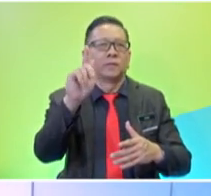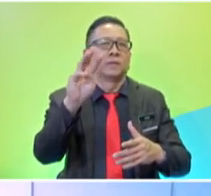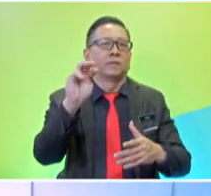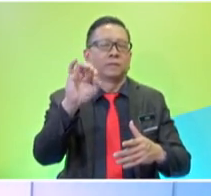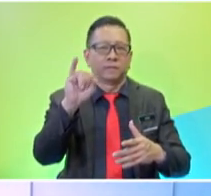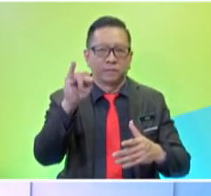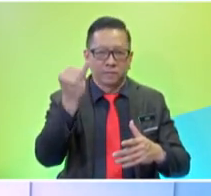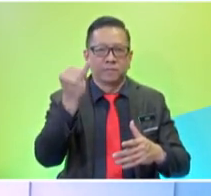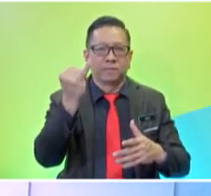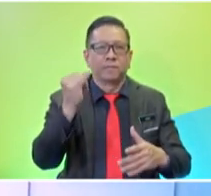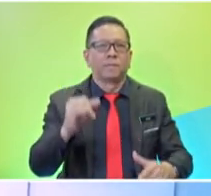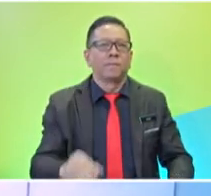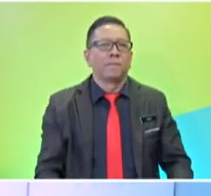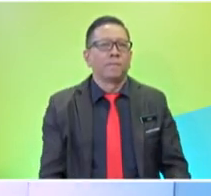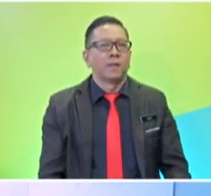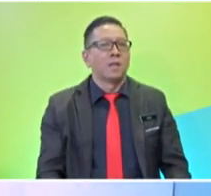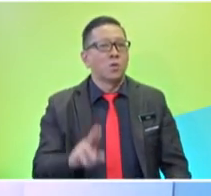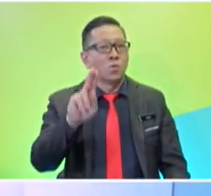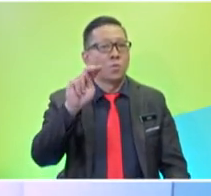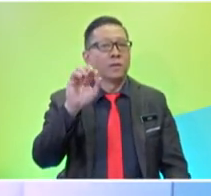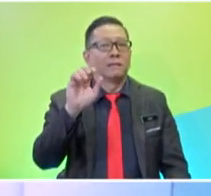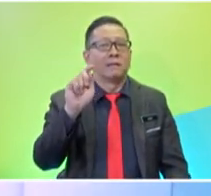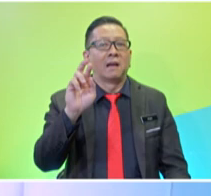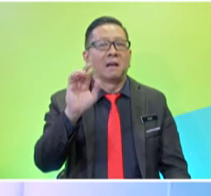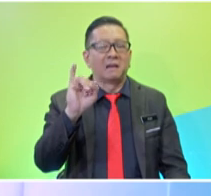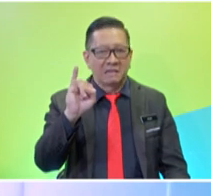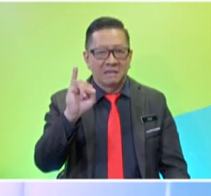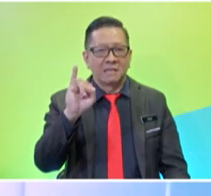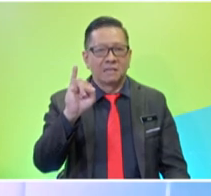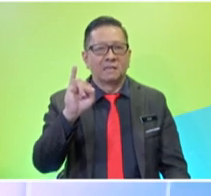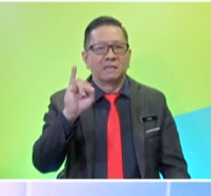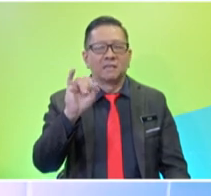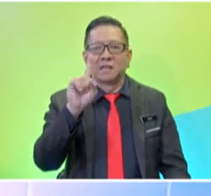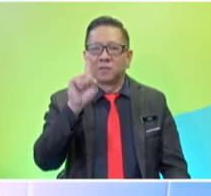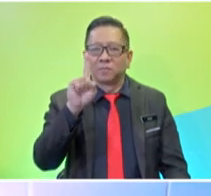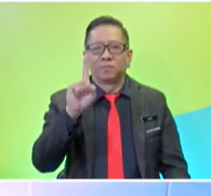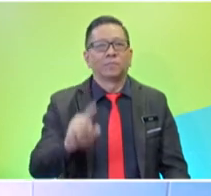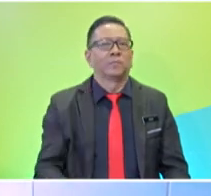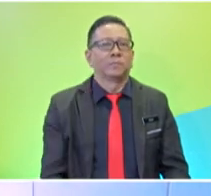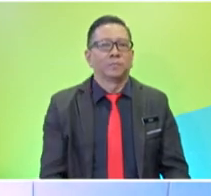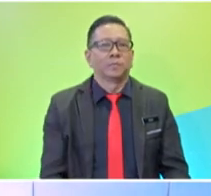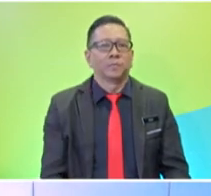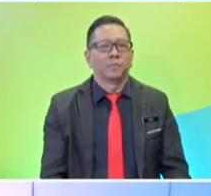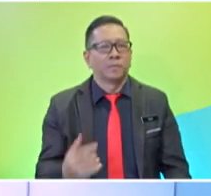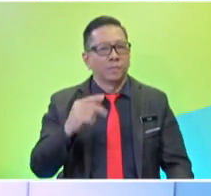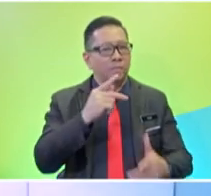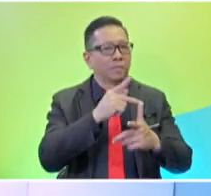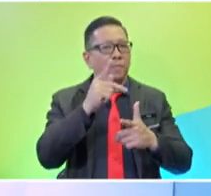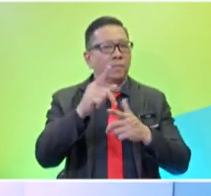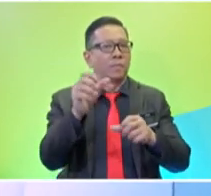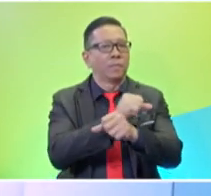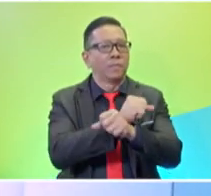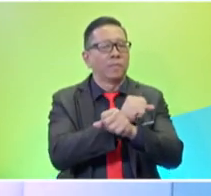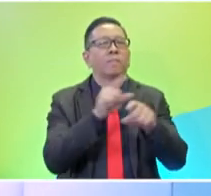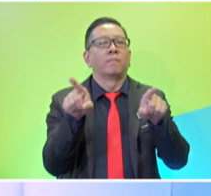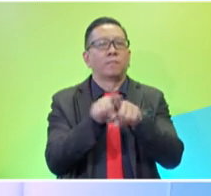white per jam yaitu ditemani sebagai unit tadi Yuni sebagai kita stand bagi saya itulah Oke kemudian kita akan dapat jawabannya adalah